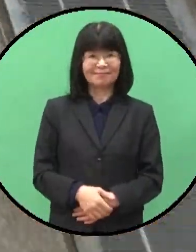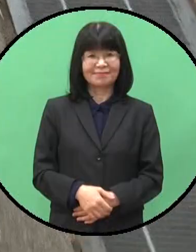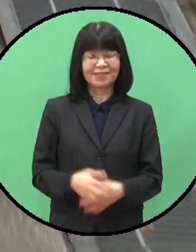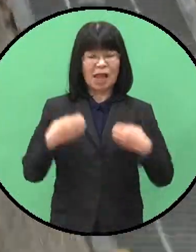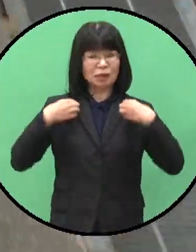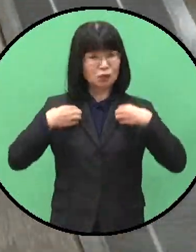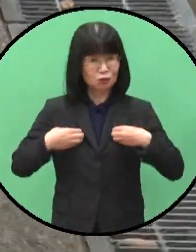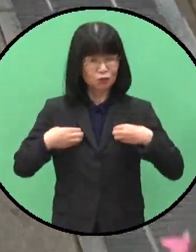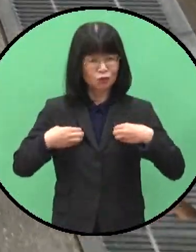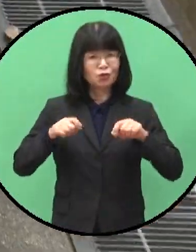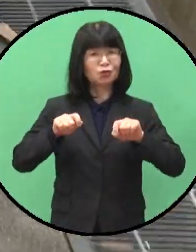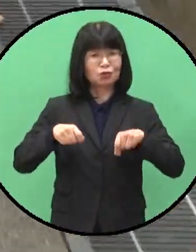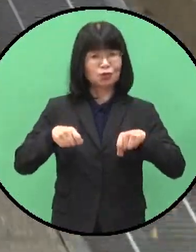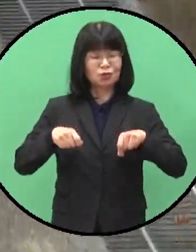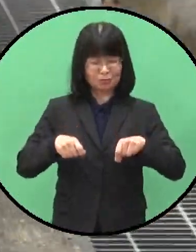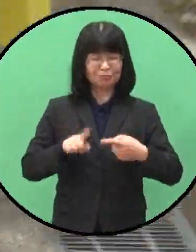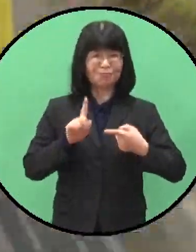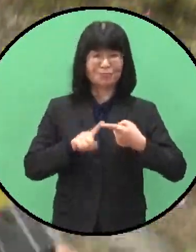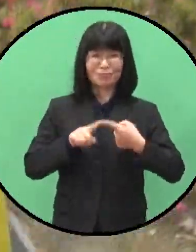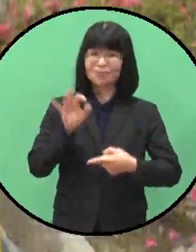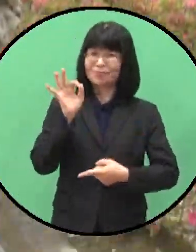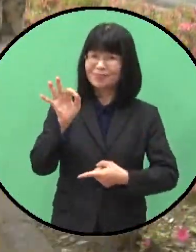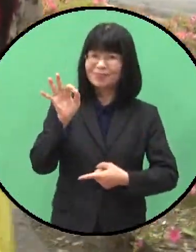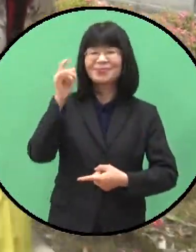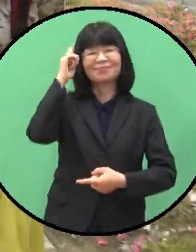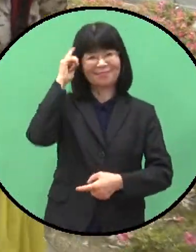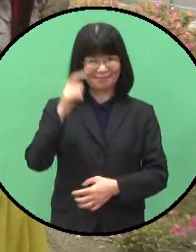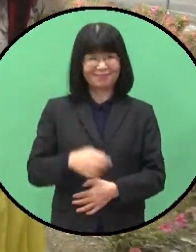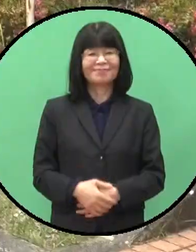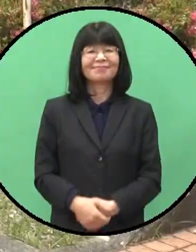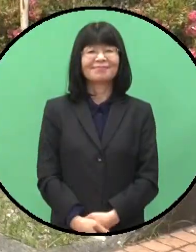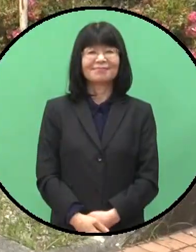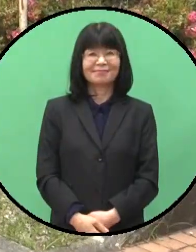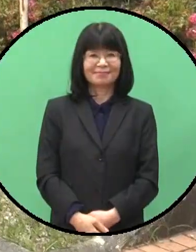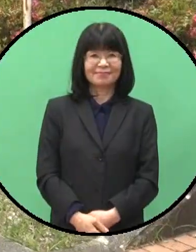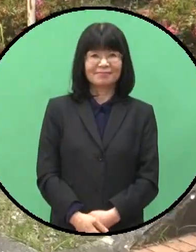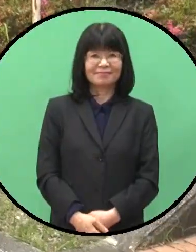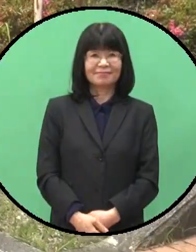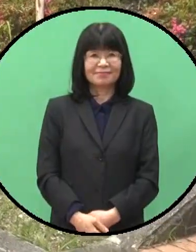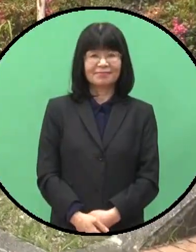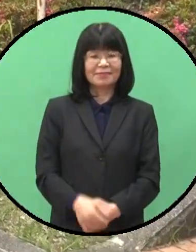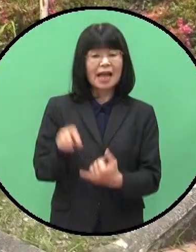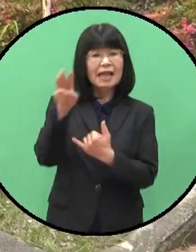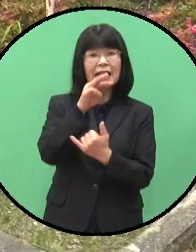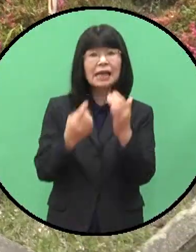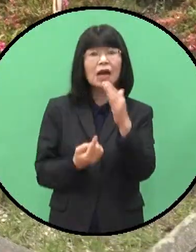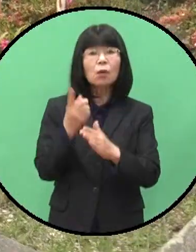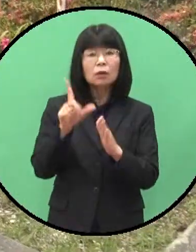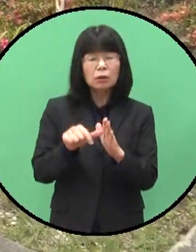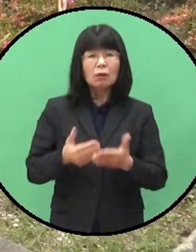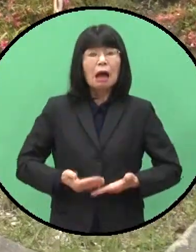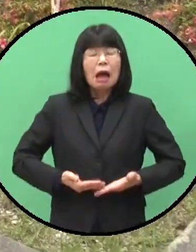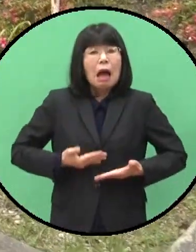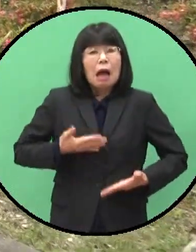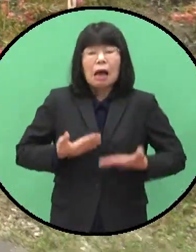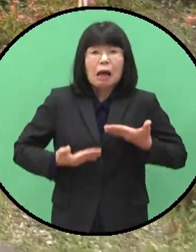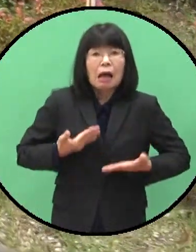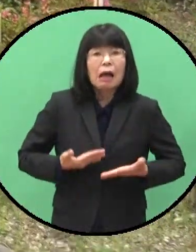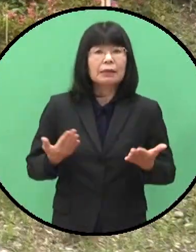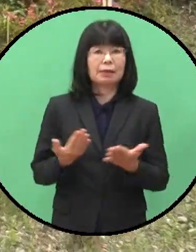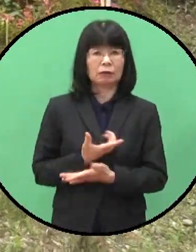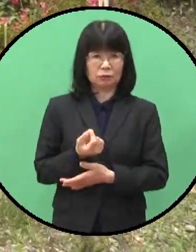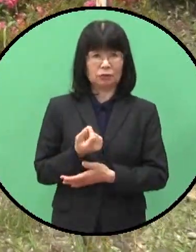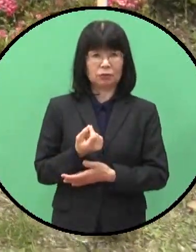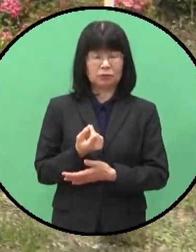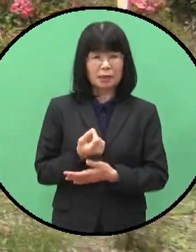ュックとスニーカーでもうバッチリかなって思います。災害時結構焦っとると思うので、本当にも